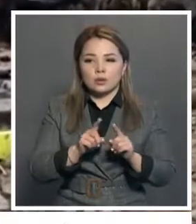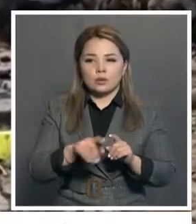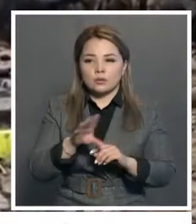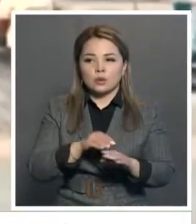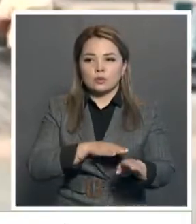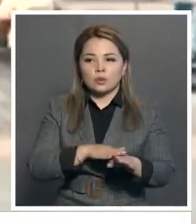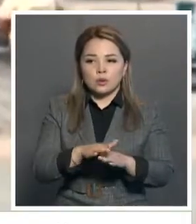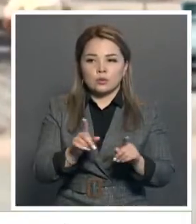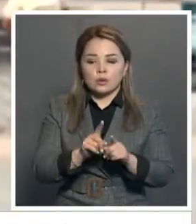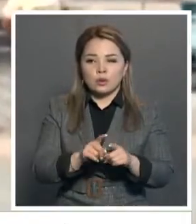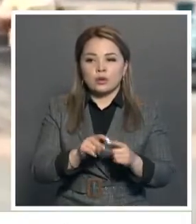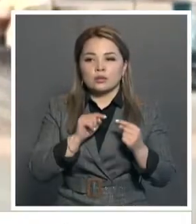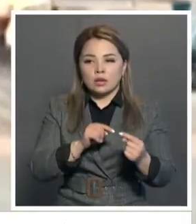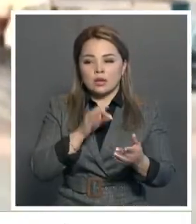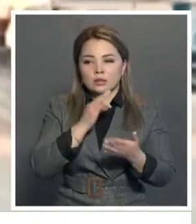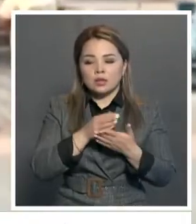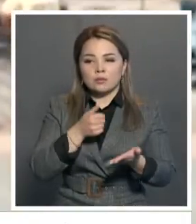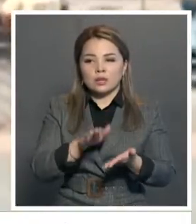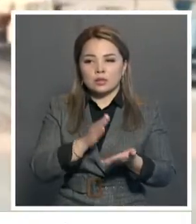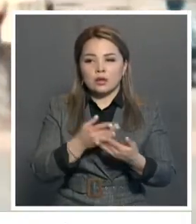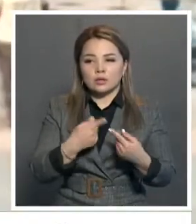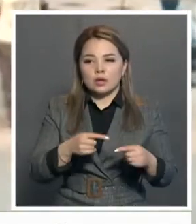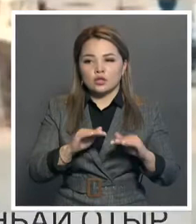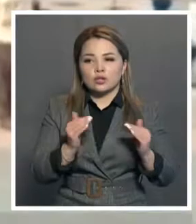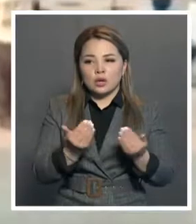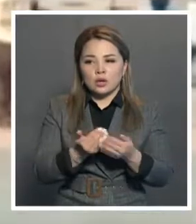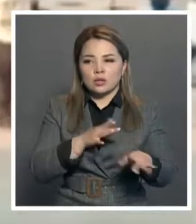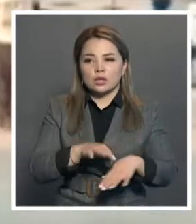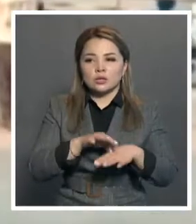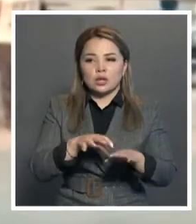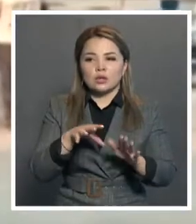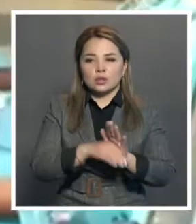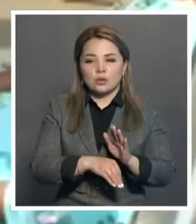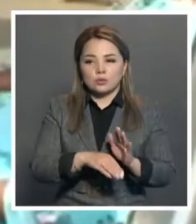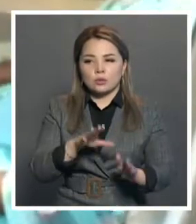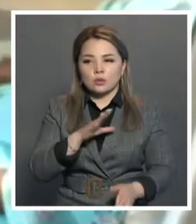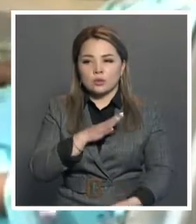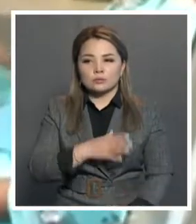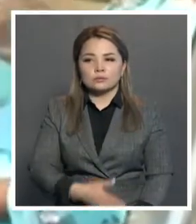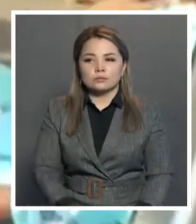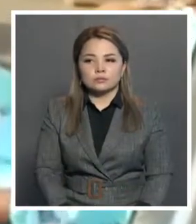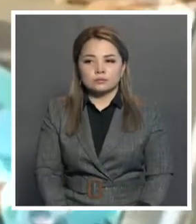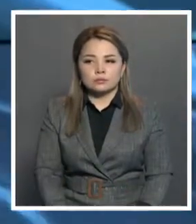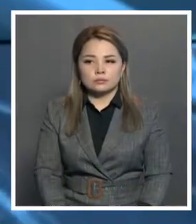толық карантиннен бастап, коменданттық сағатқа дейін түрлі шектеу шараларын енгізіп жатыр.